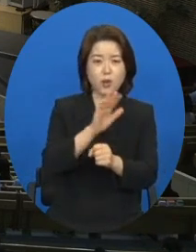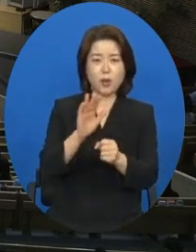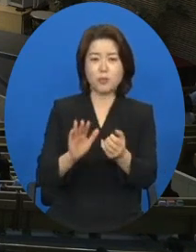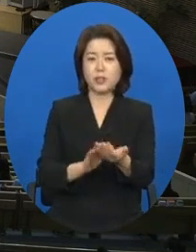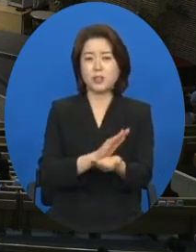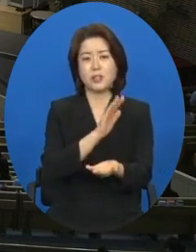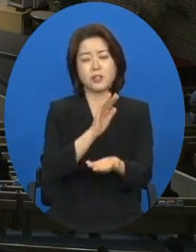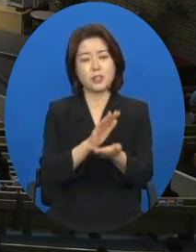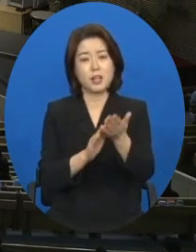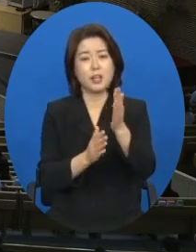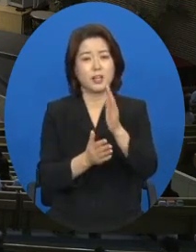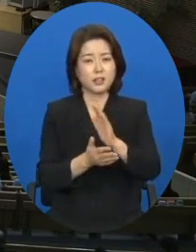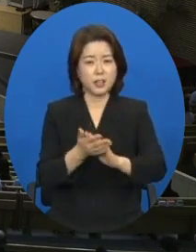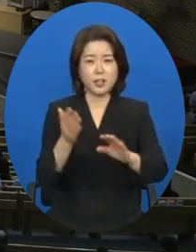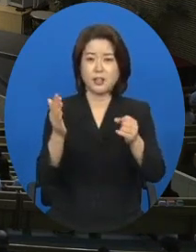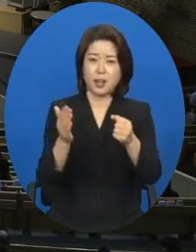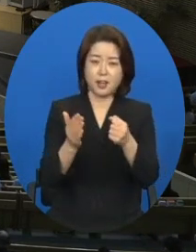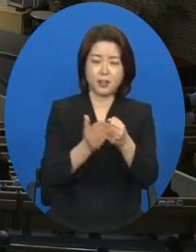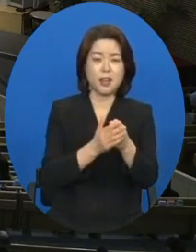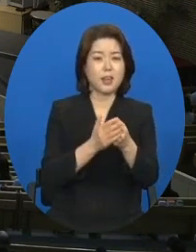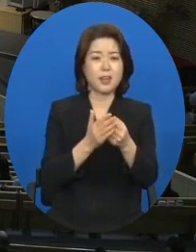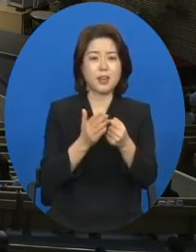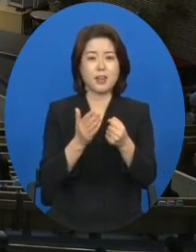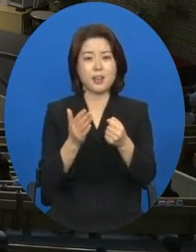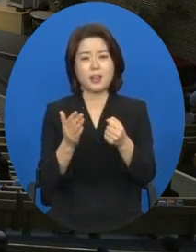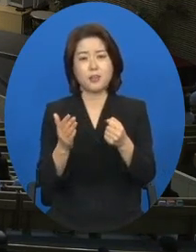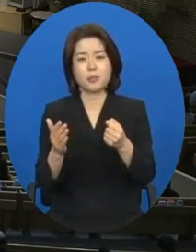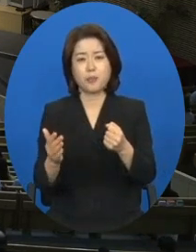사랑 없는 가난해,